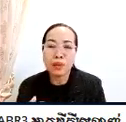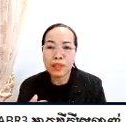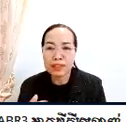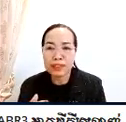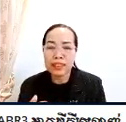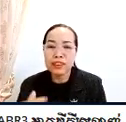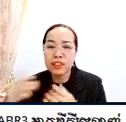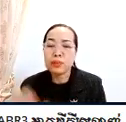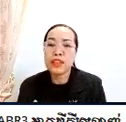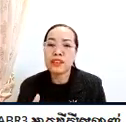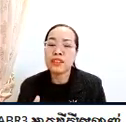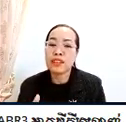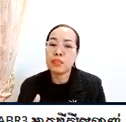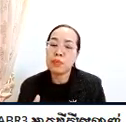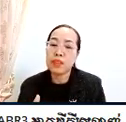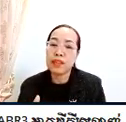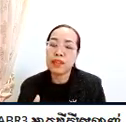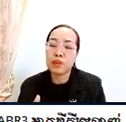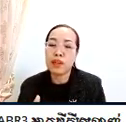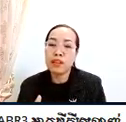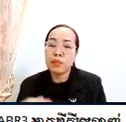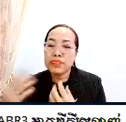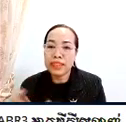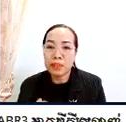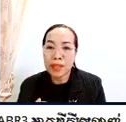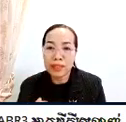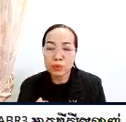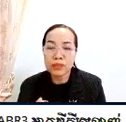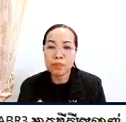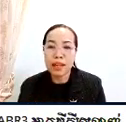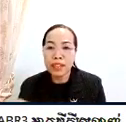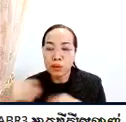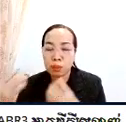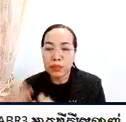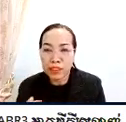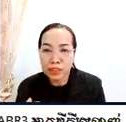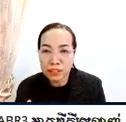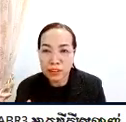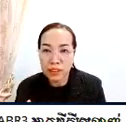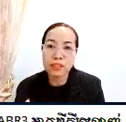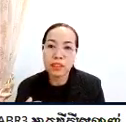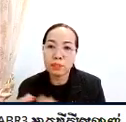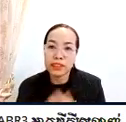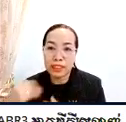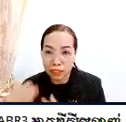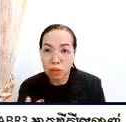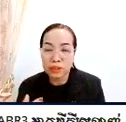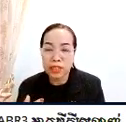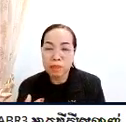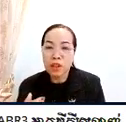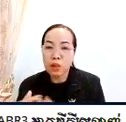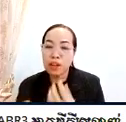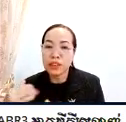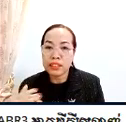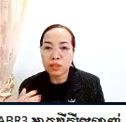này nó không khăn nà. Chưa bà xe cư sở trái mê bà đại quạt mình chè phá tù sạp đáy quạt mình chè hạ sò